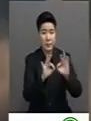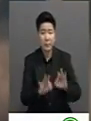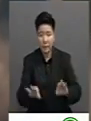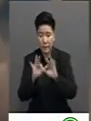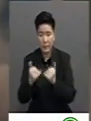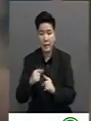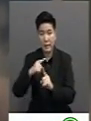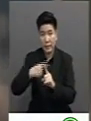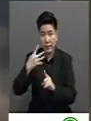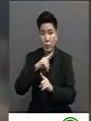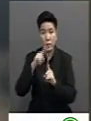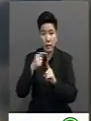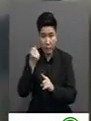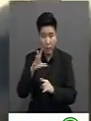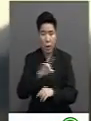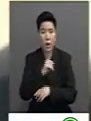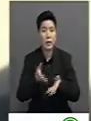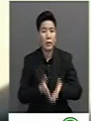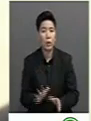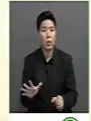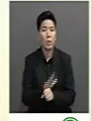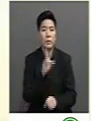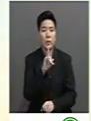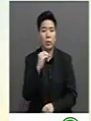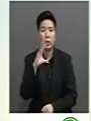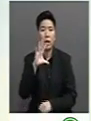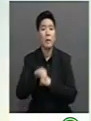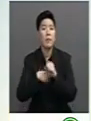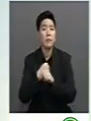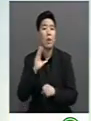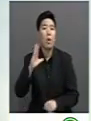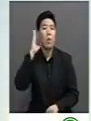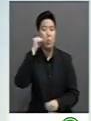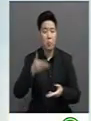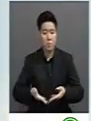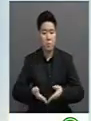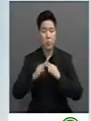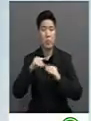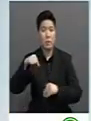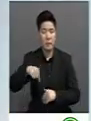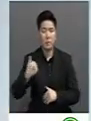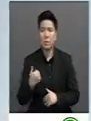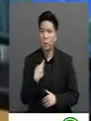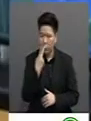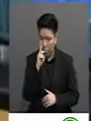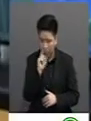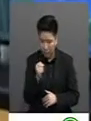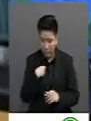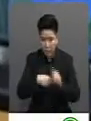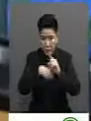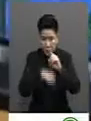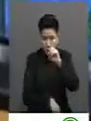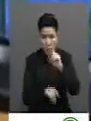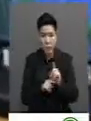ที่15เมษายนนี้ก็จะเป็นวันเกิดครบรอบ105ปีของคิมอิลซุงบิดาผู้ก่อตั้งประเทศหลายคนก็เลยจับตาดูนะคะว่